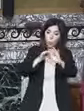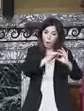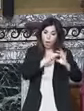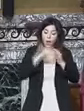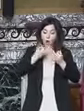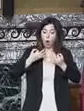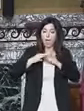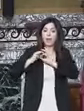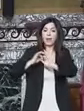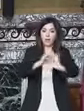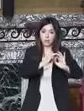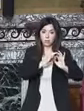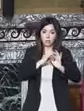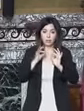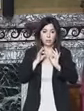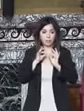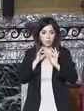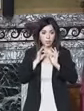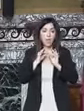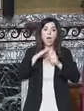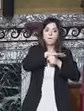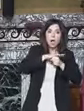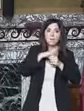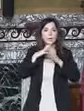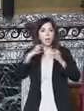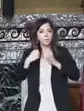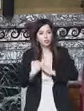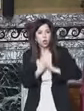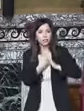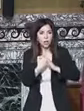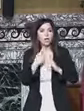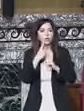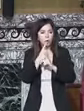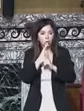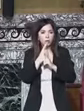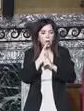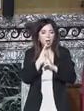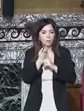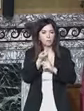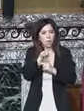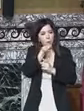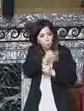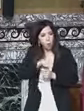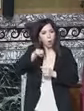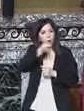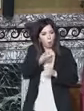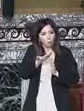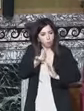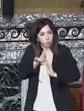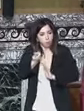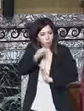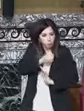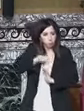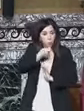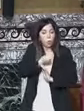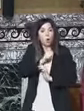coerente le misure di sostegno alle famiglie alle imprese andranno ritirate con gradualità e solo quando il miglioramento del quadro congiunturale